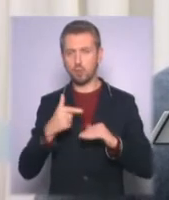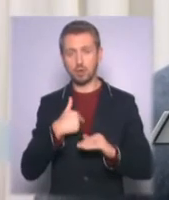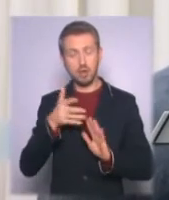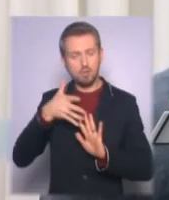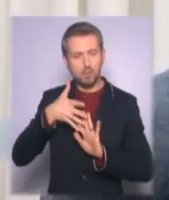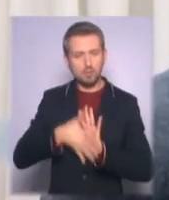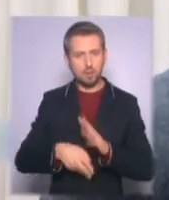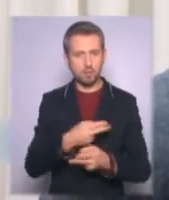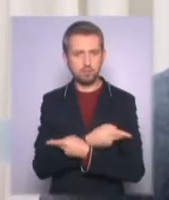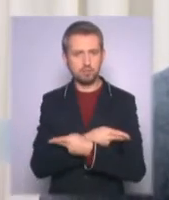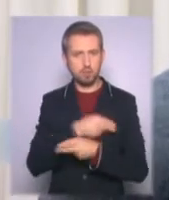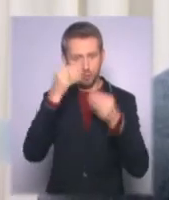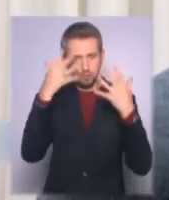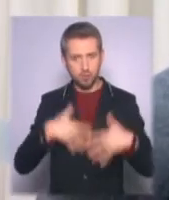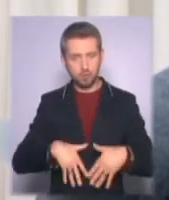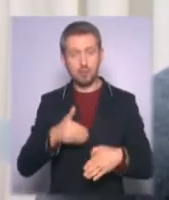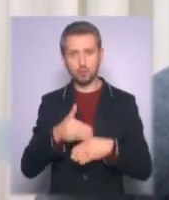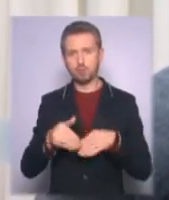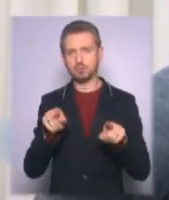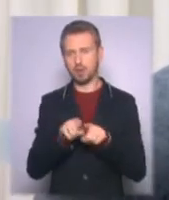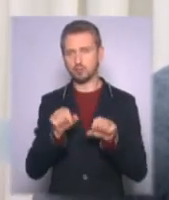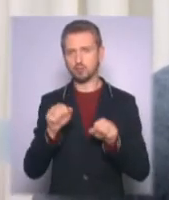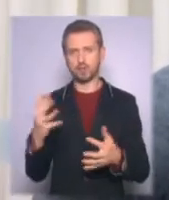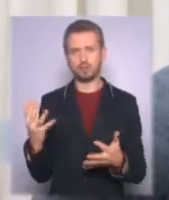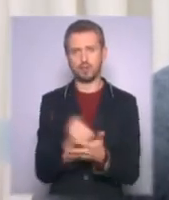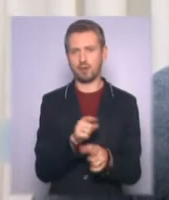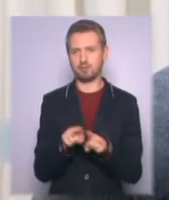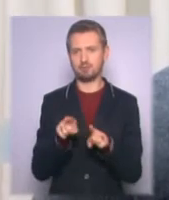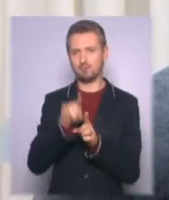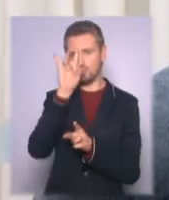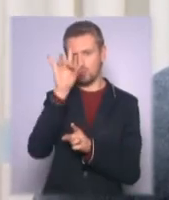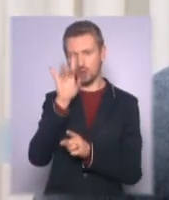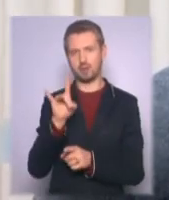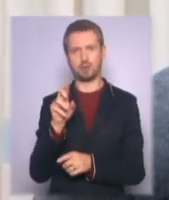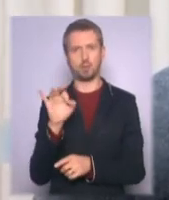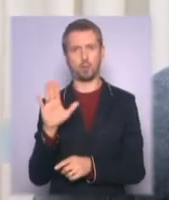цю футболку потом, а згодом також зможу завоювати ту популярність, яку має Сергій Ребров.